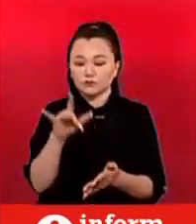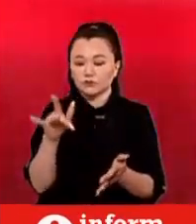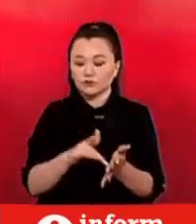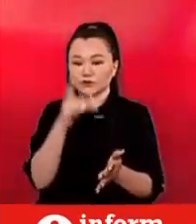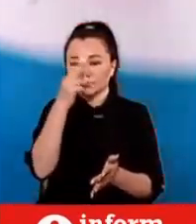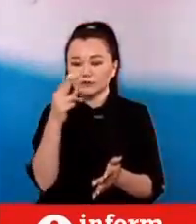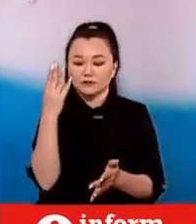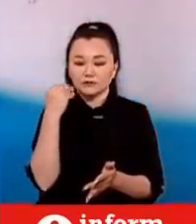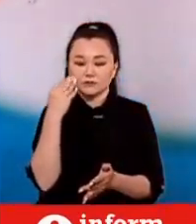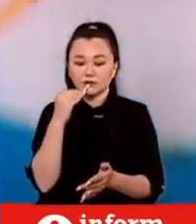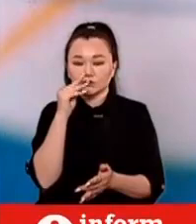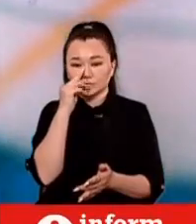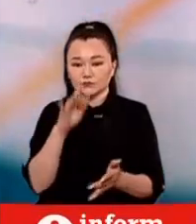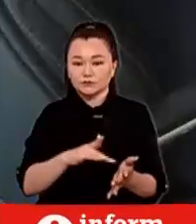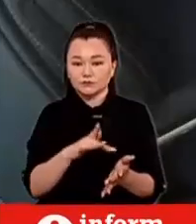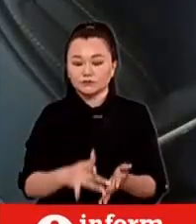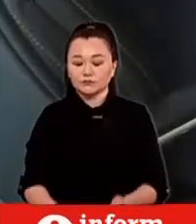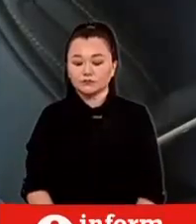Астана, Алматы и Шымкент.